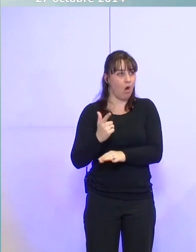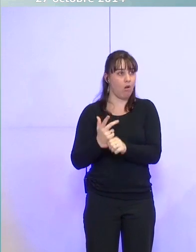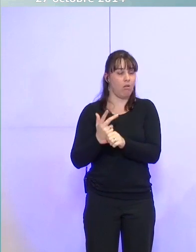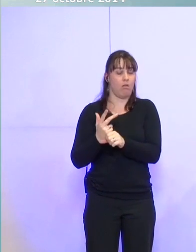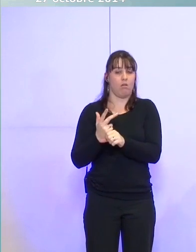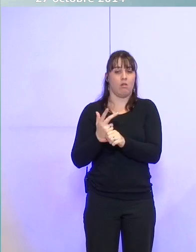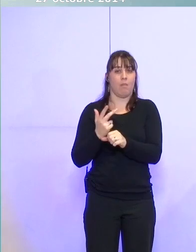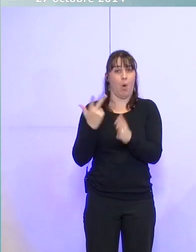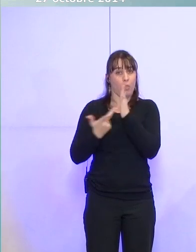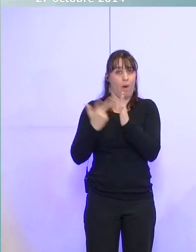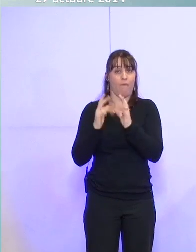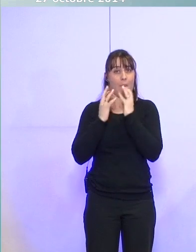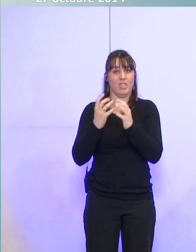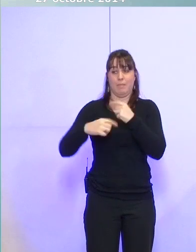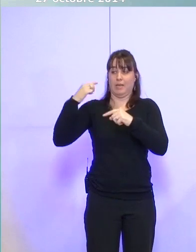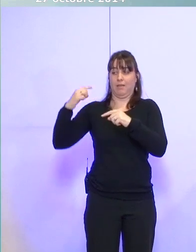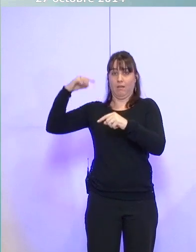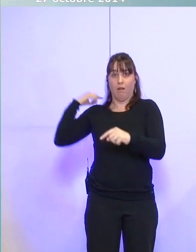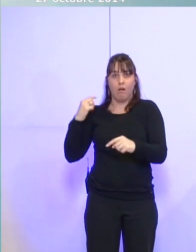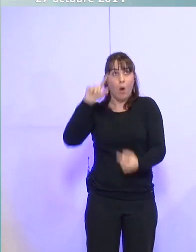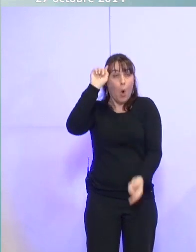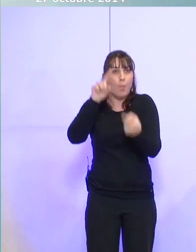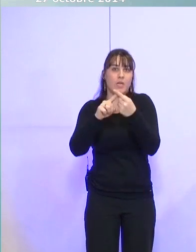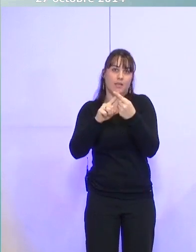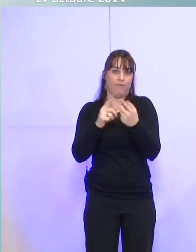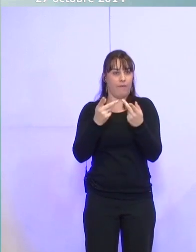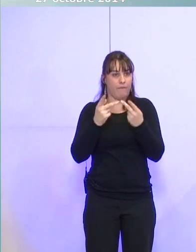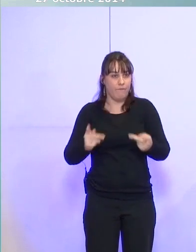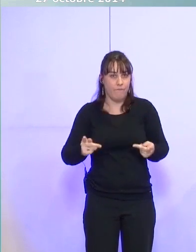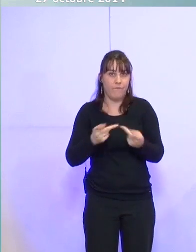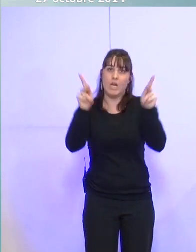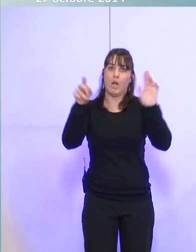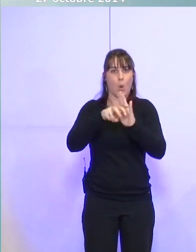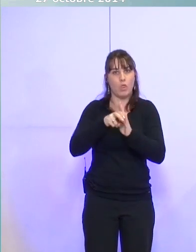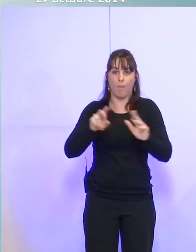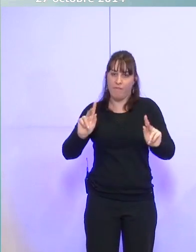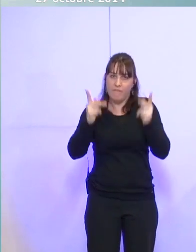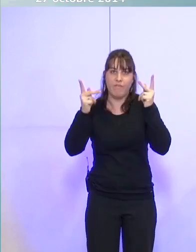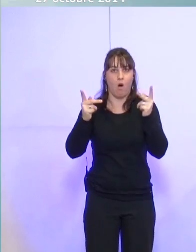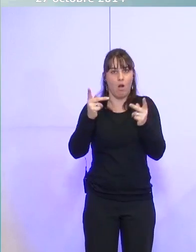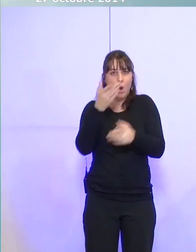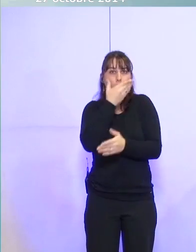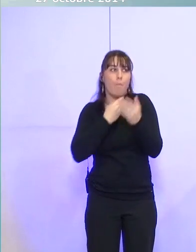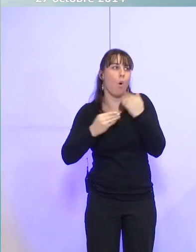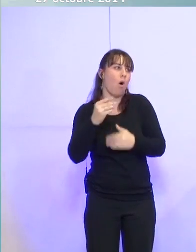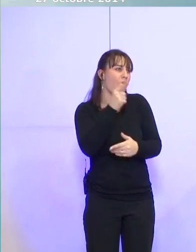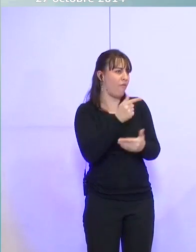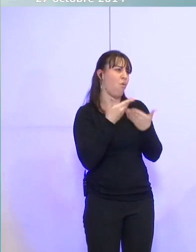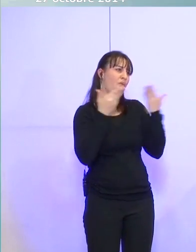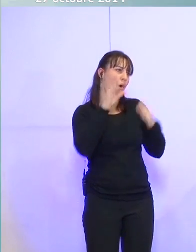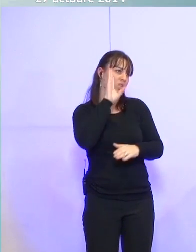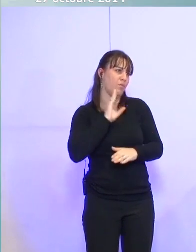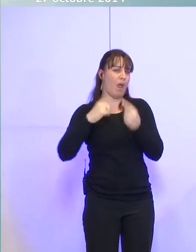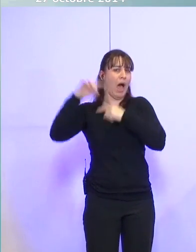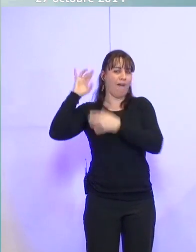la qualité de vie des Grenoblois. Ayez au moins l'honnêteté de dire que vous êtes dans une continuité de ce qui a été engagé